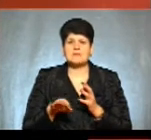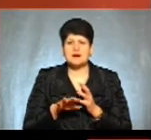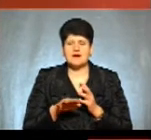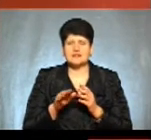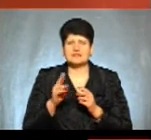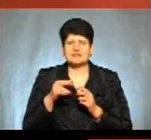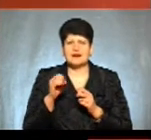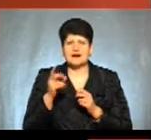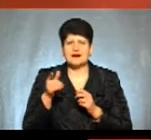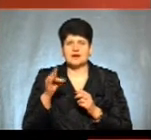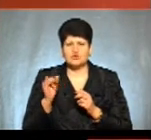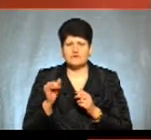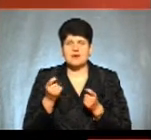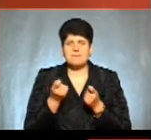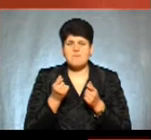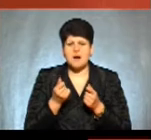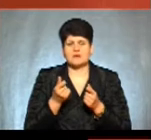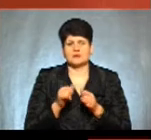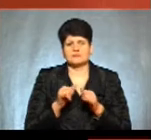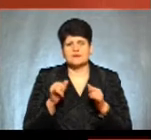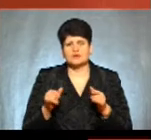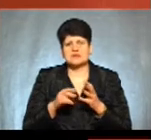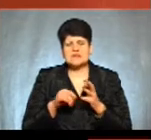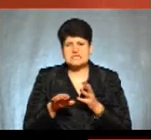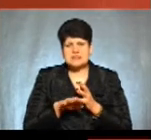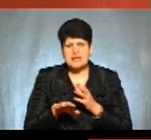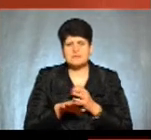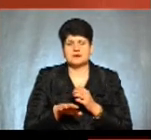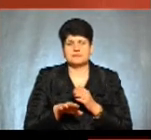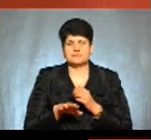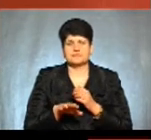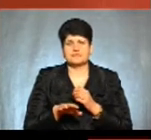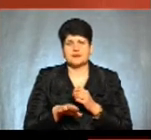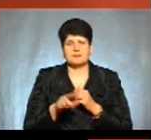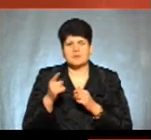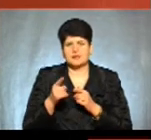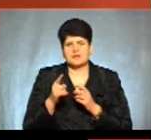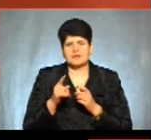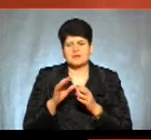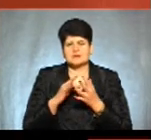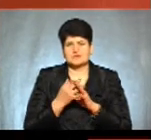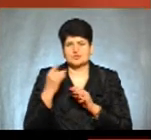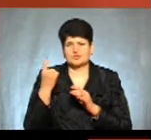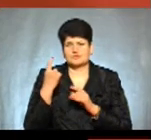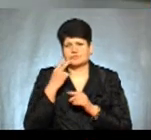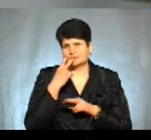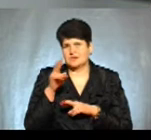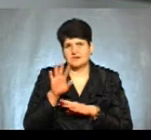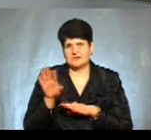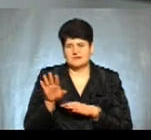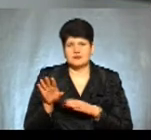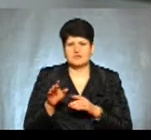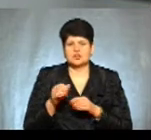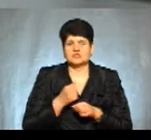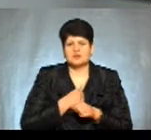це є деградовані малопродуктивні землі. Власне, ми на сільськогосподарські угіддя повністю, навіть, як кажу, оком не кидаємо, тому що жаль і шкода на